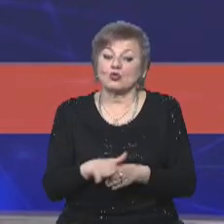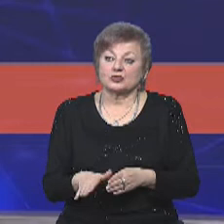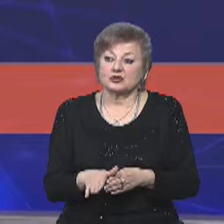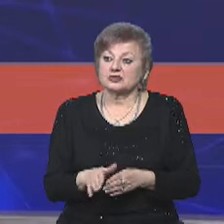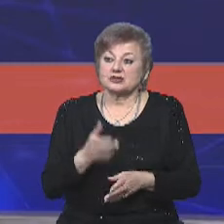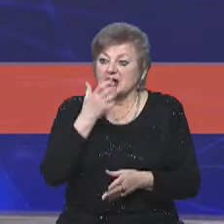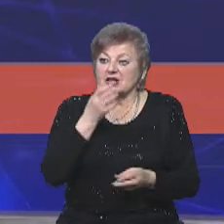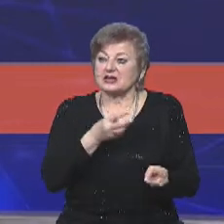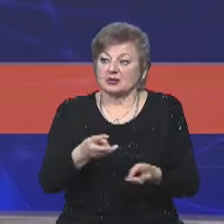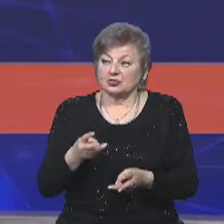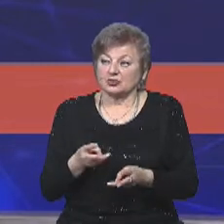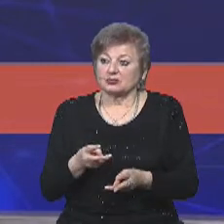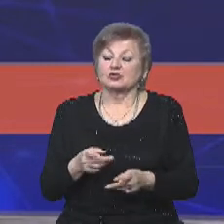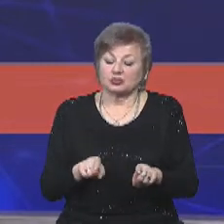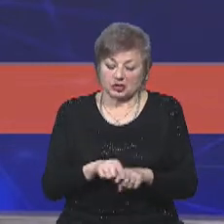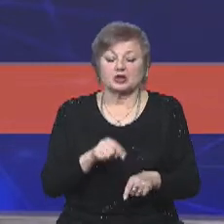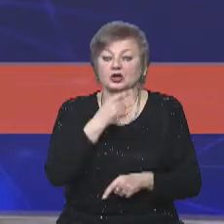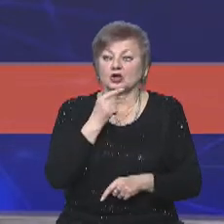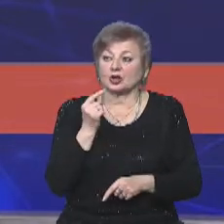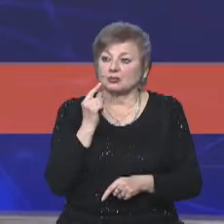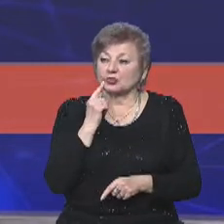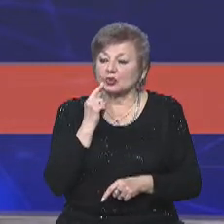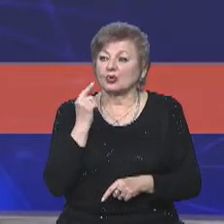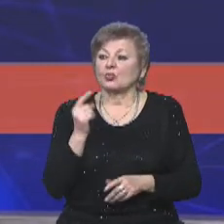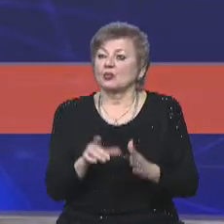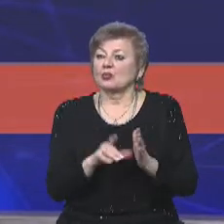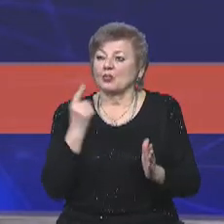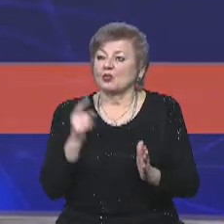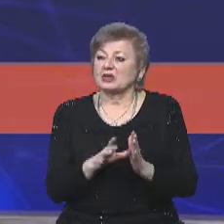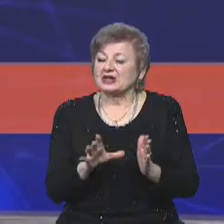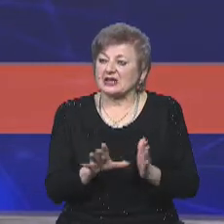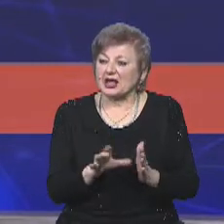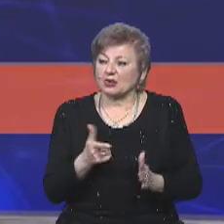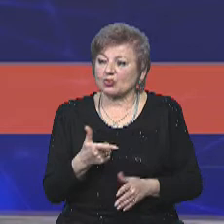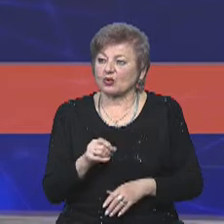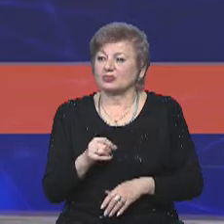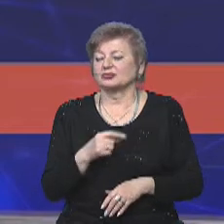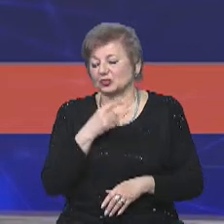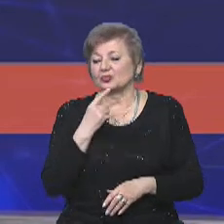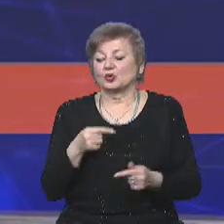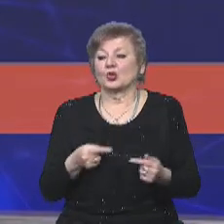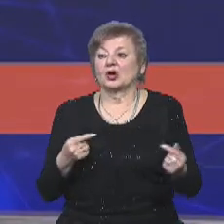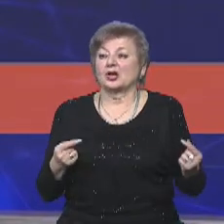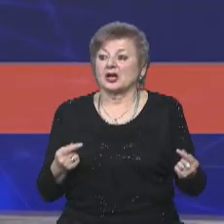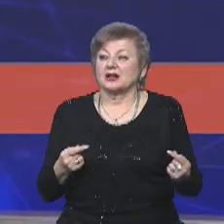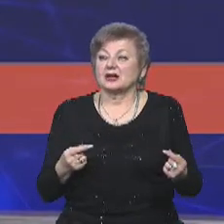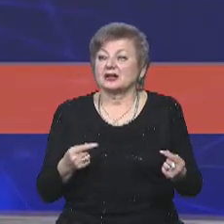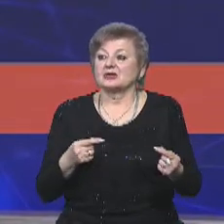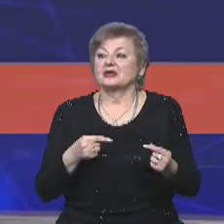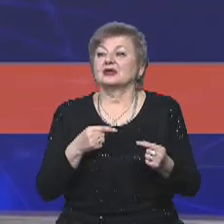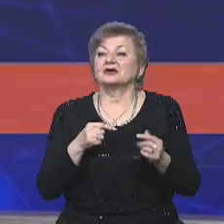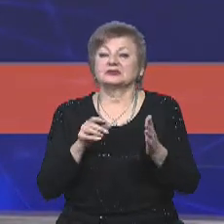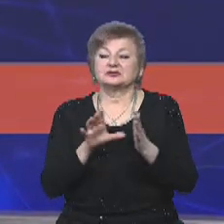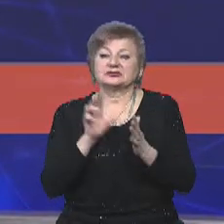Таких зданий большое количество. Это и Облэнерго, это и, ну, много-много разных, и